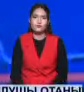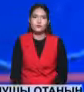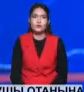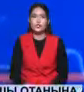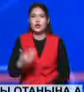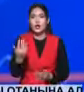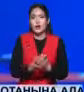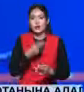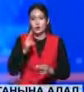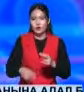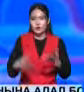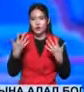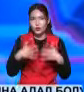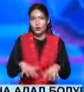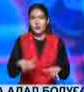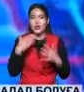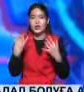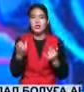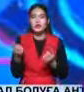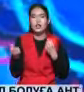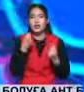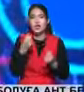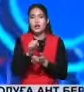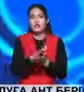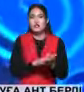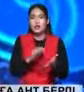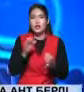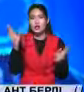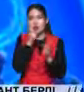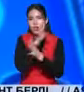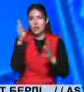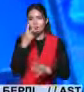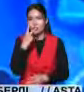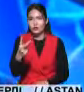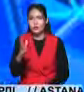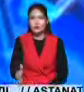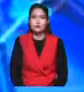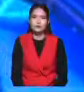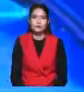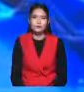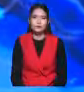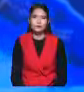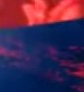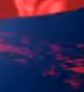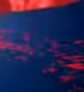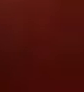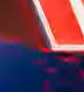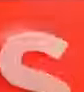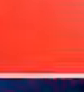Қымбатты көрермен, бүгінгі арнамызға келіп түскен ақпараттар легі осындай. Хабарымызды әрі қарай спорт жаңалықтары және ауа райы жалғастырады. Аман сау болыңыздар.